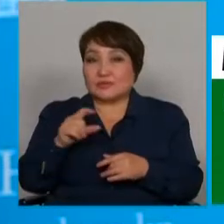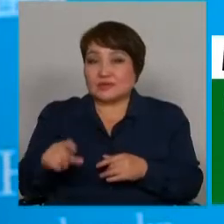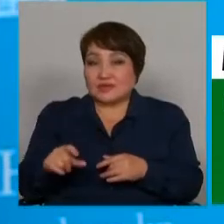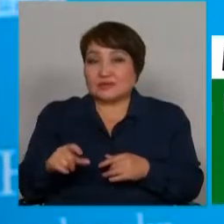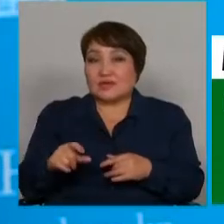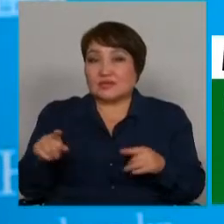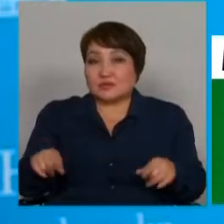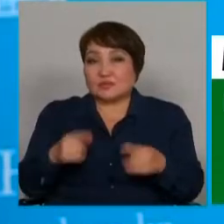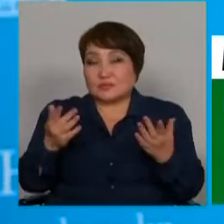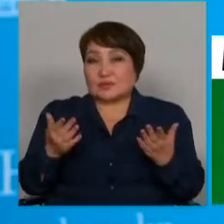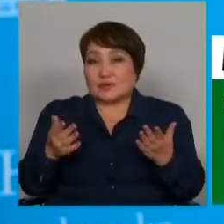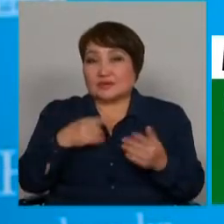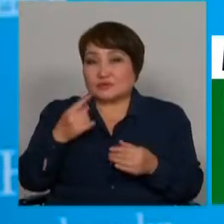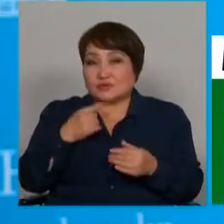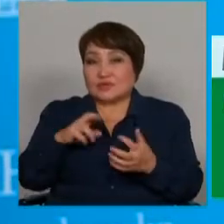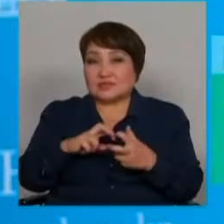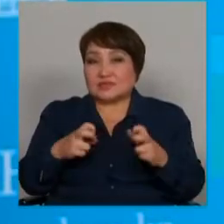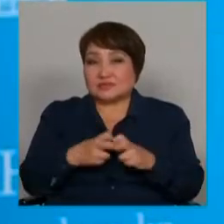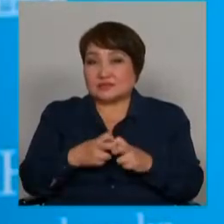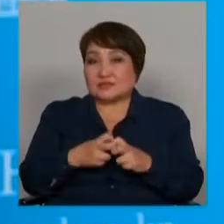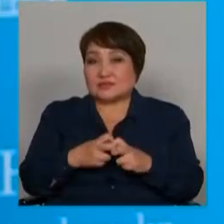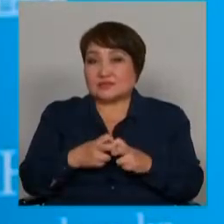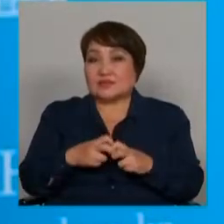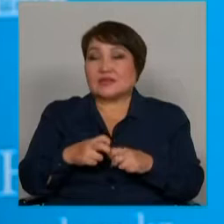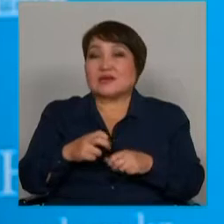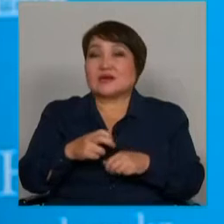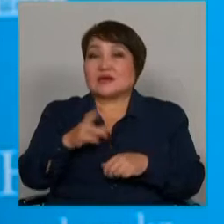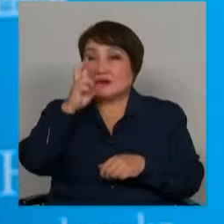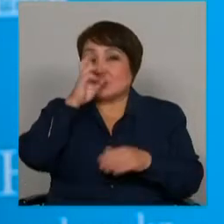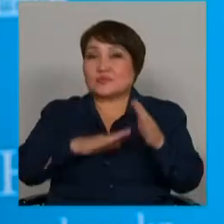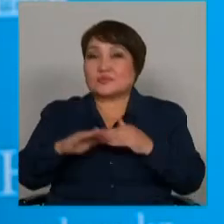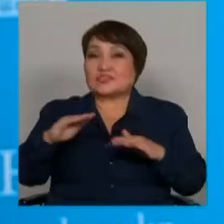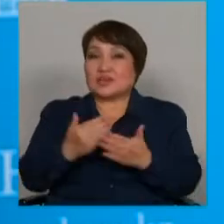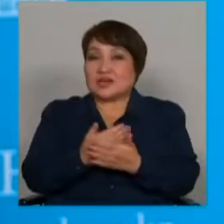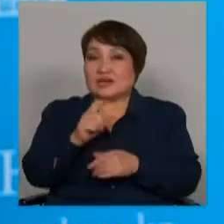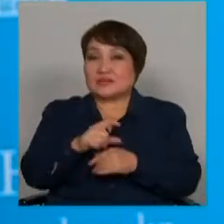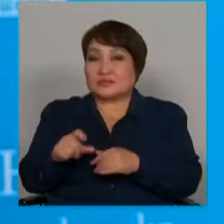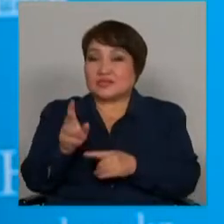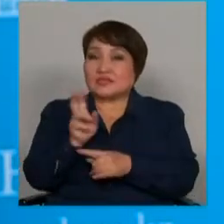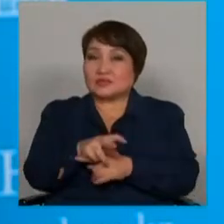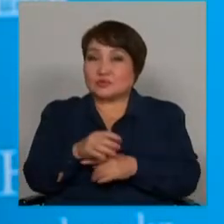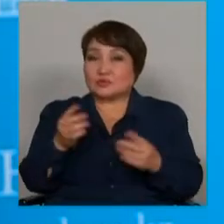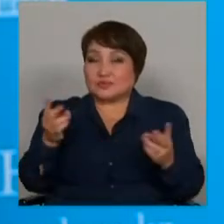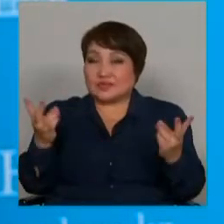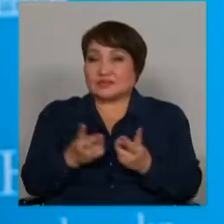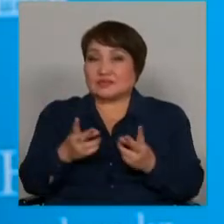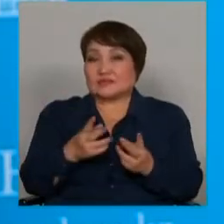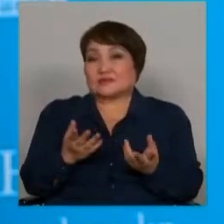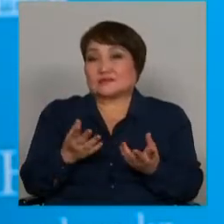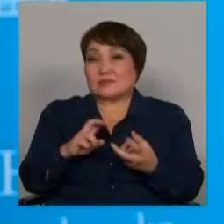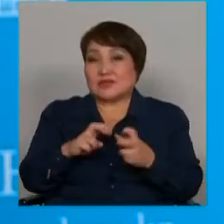жатқан мәселесі билікке жаңа адамдар келу керек деген мәселе көтерілуде. Солай ғой.